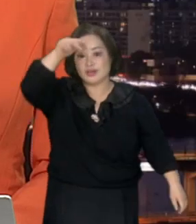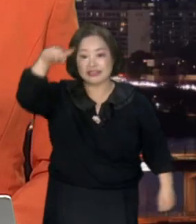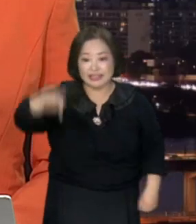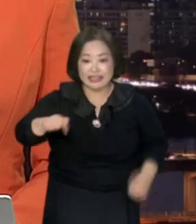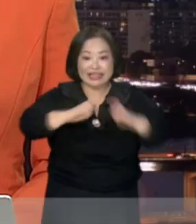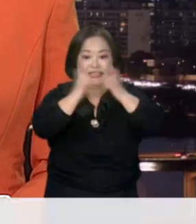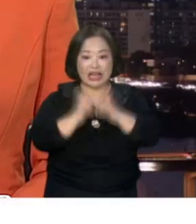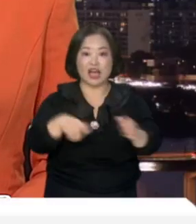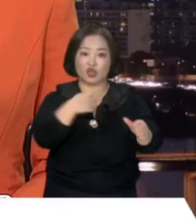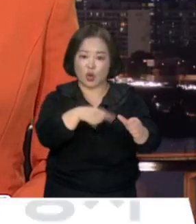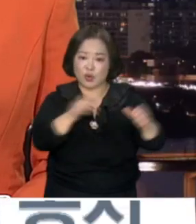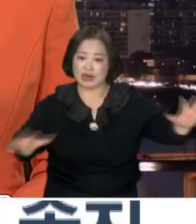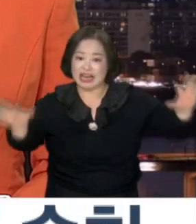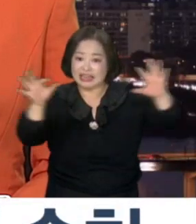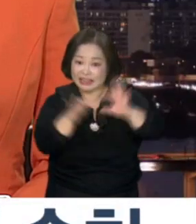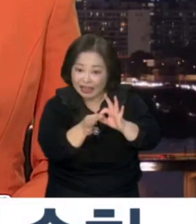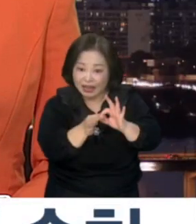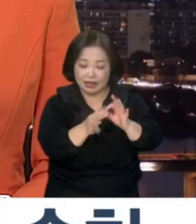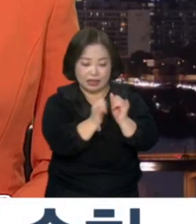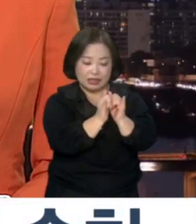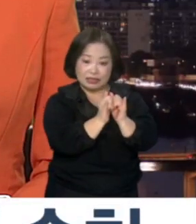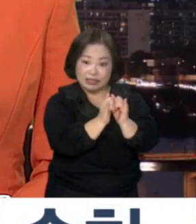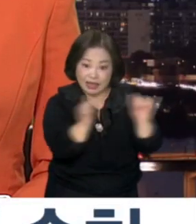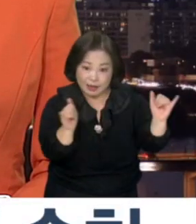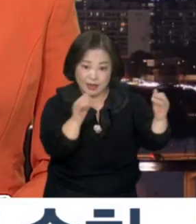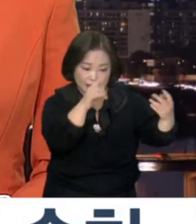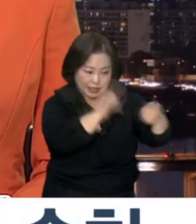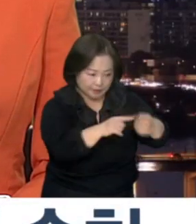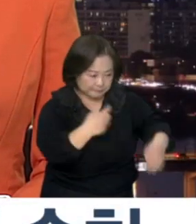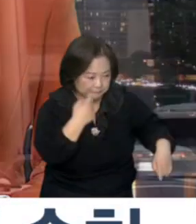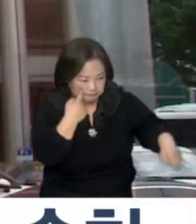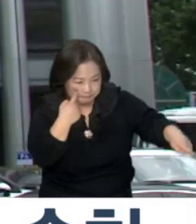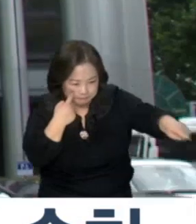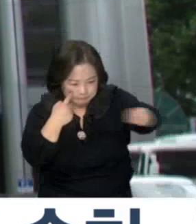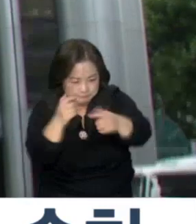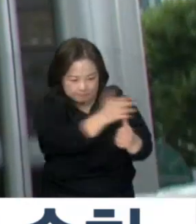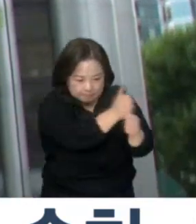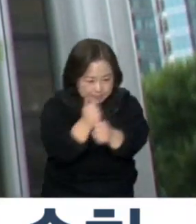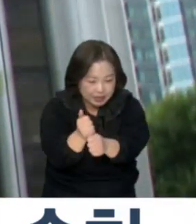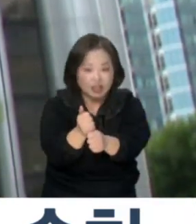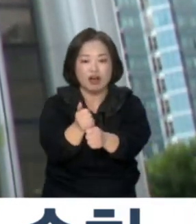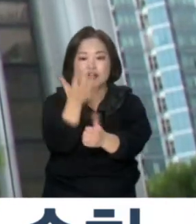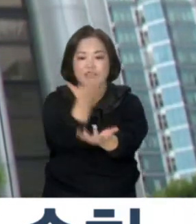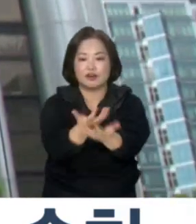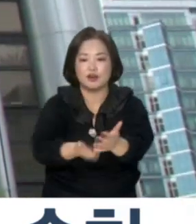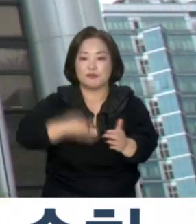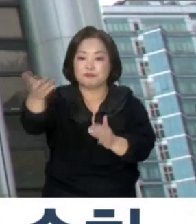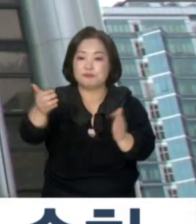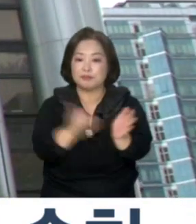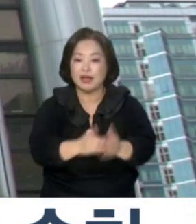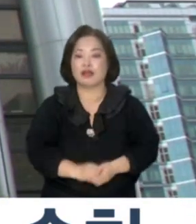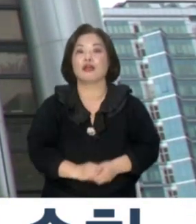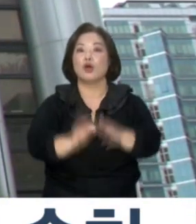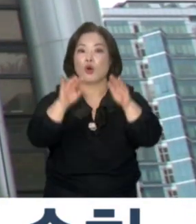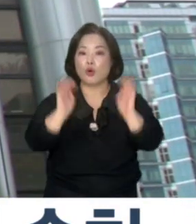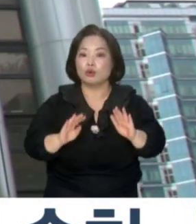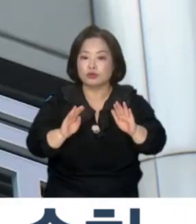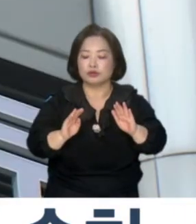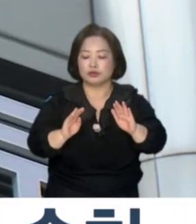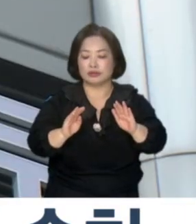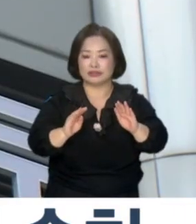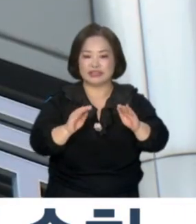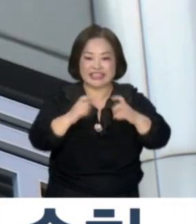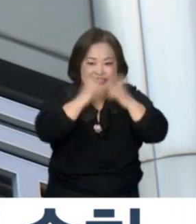경찰이 사교육 카르텔 관련자들을 대거 검찰에 송치했습니다 경찰청 국가 수사본부는 오늘 사교육